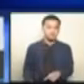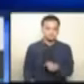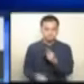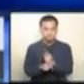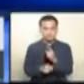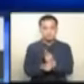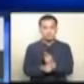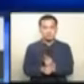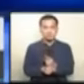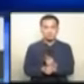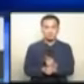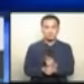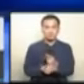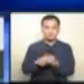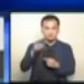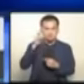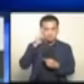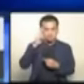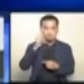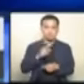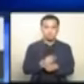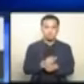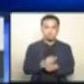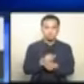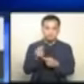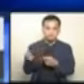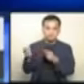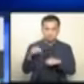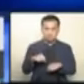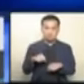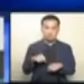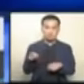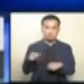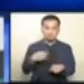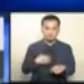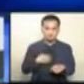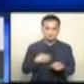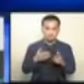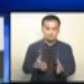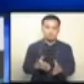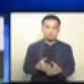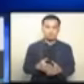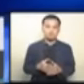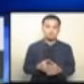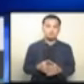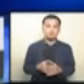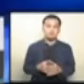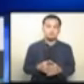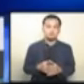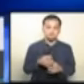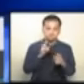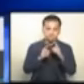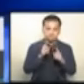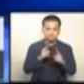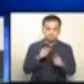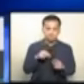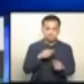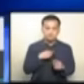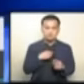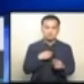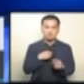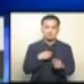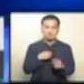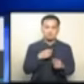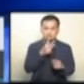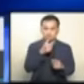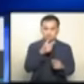to na lang, Sir Rapid. Siguro, papuntahin mo na lang yung ating complainant dyan para makausap po natin, na-investigan po natin kung